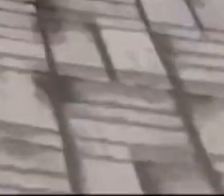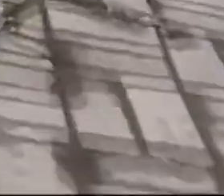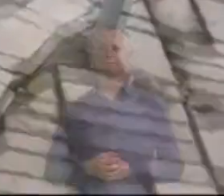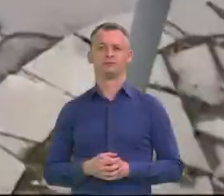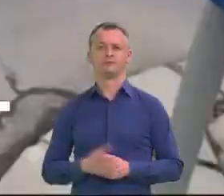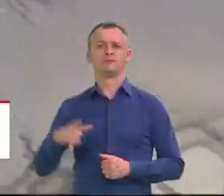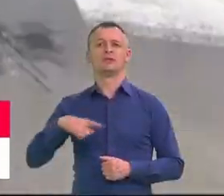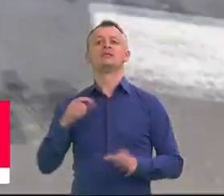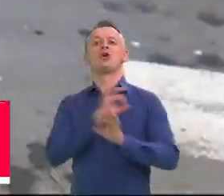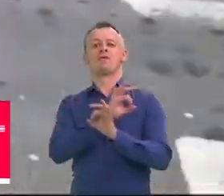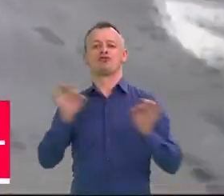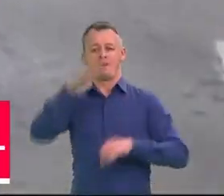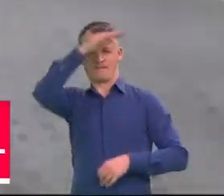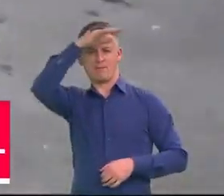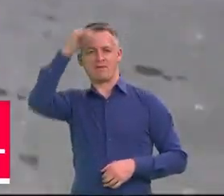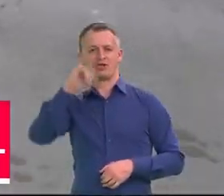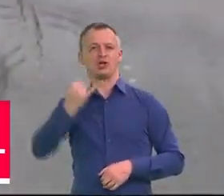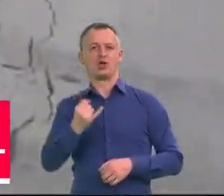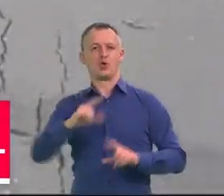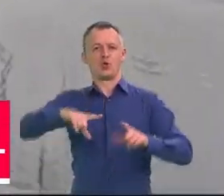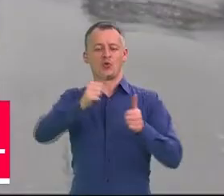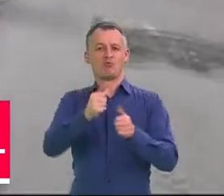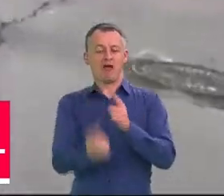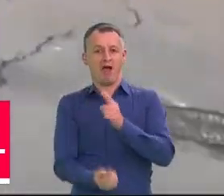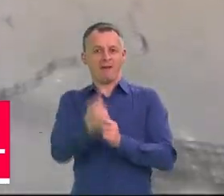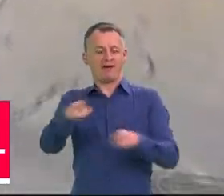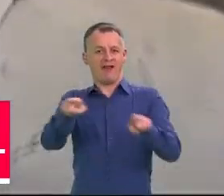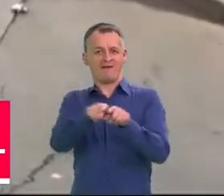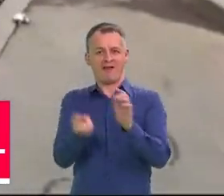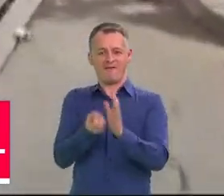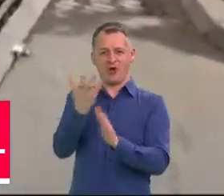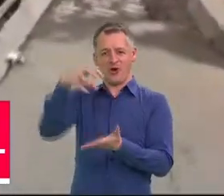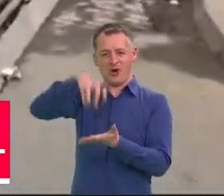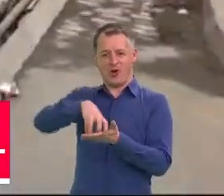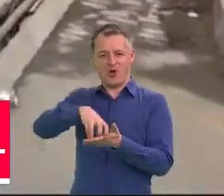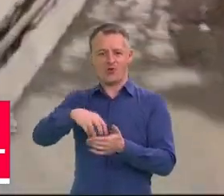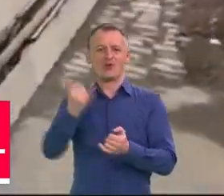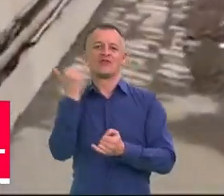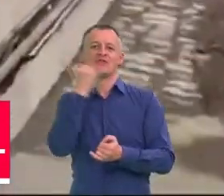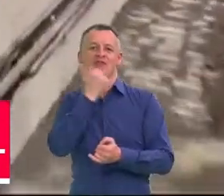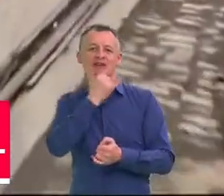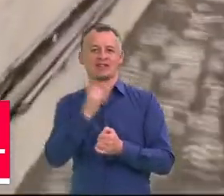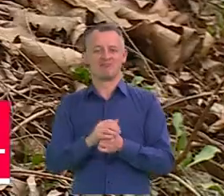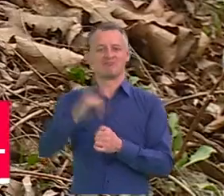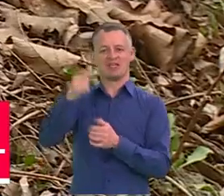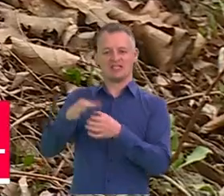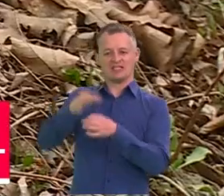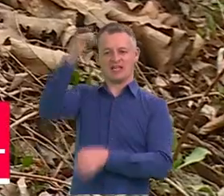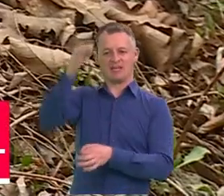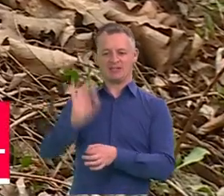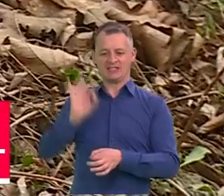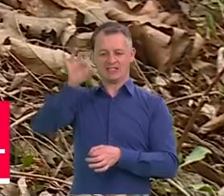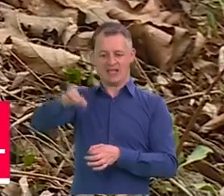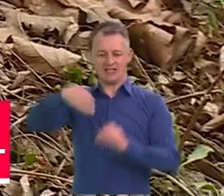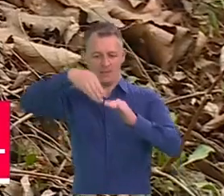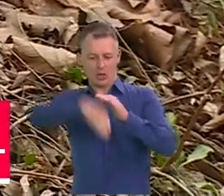E oficial primăvară și gunoiul răsare mai ceva ca un ghiocel pe spațiile verzi, coșurile de gunoi, stâlpi, stații de metro sau